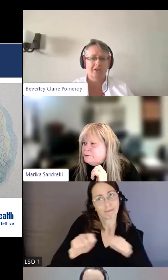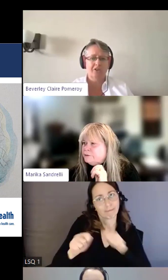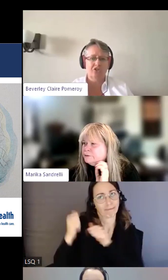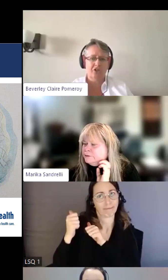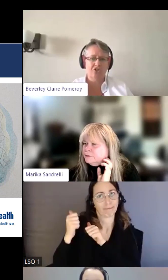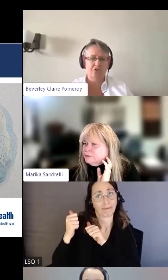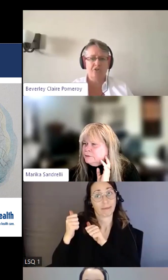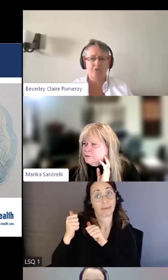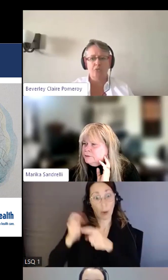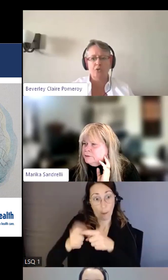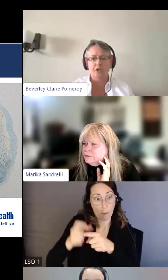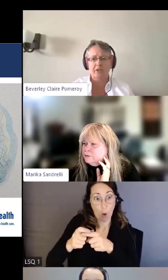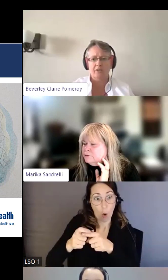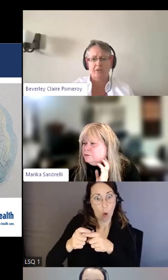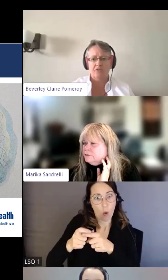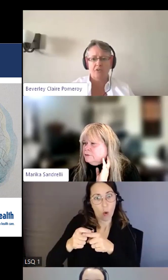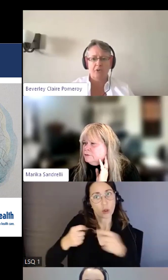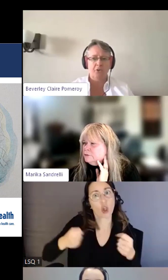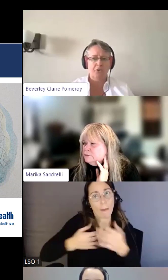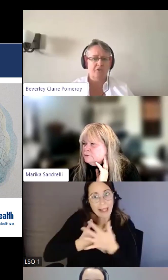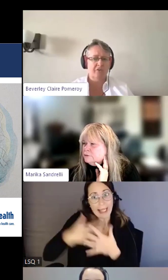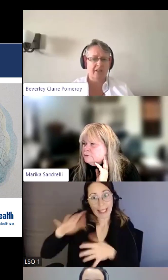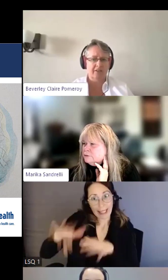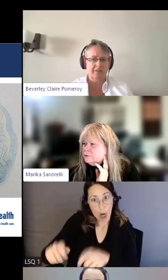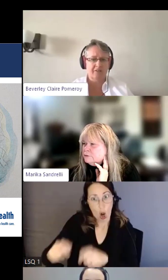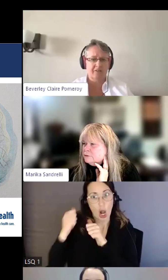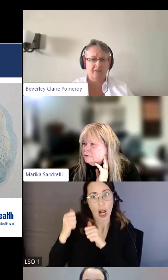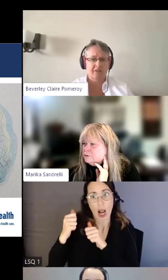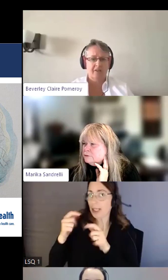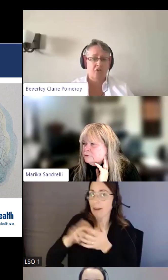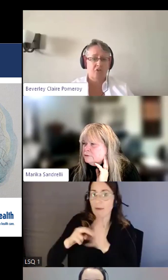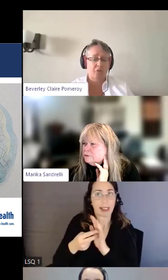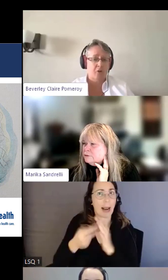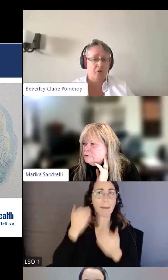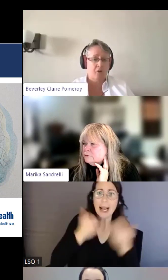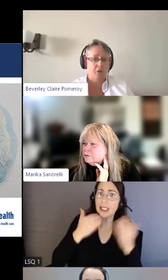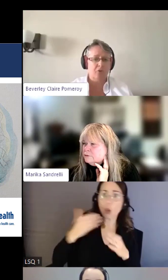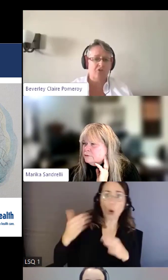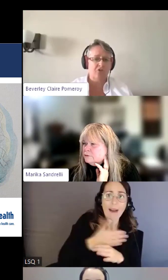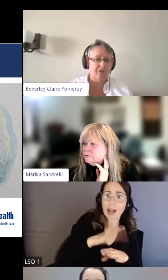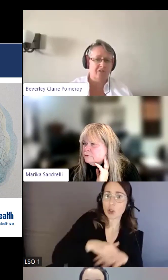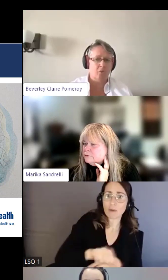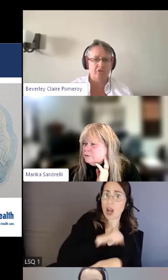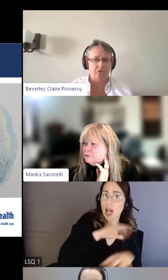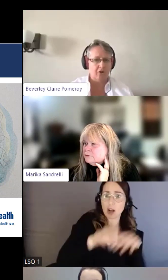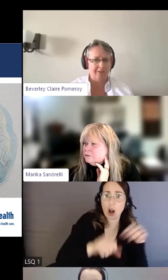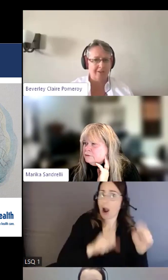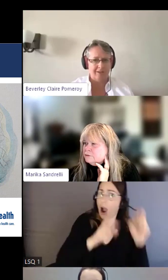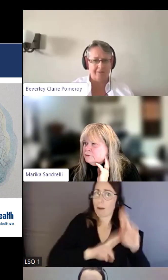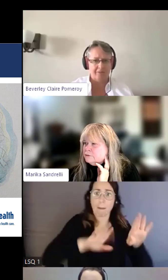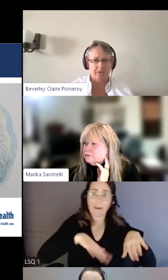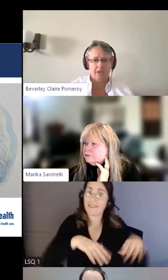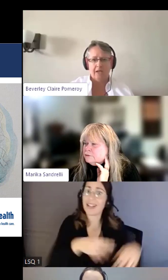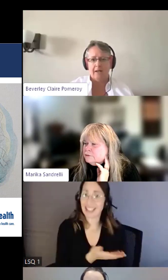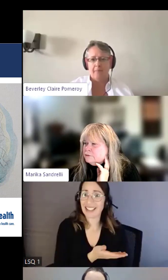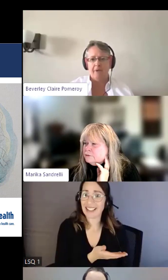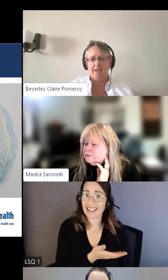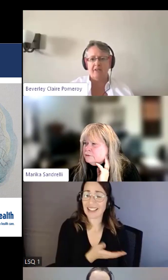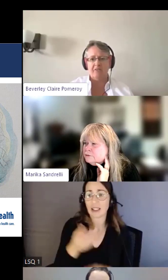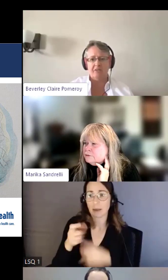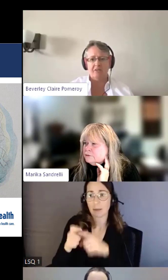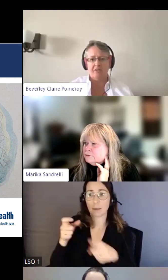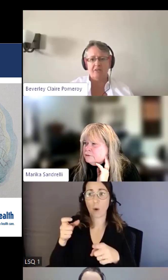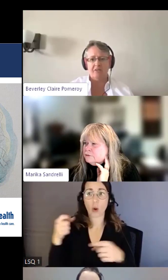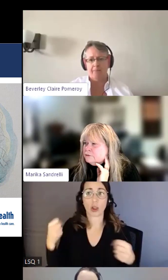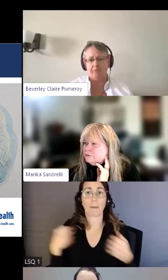blessures de la violence coloniale. Le terme traumatisme, comme je l'ai dit, a ses origines dans les contextes occidentaux